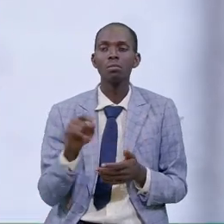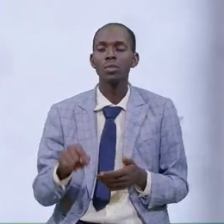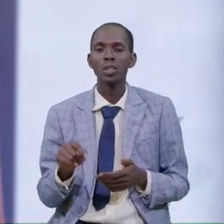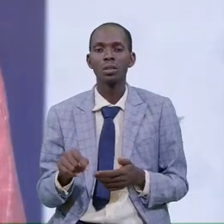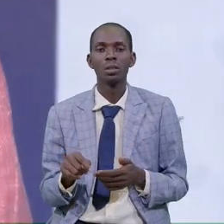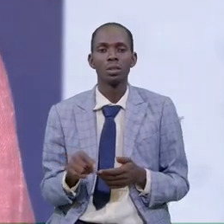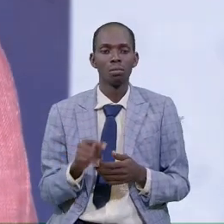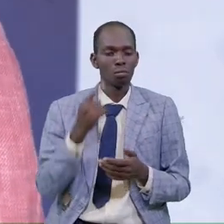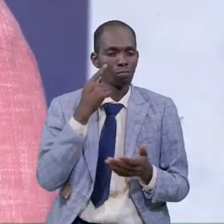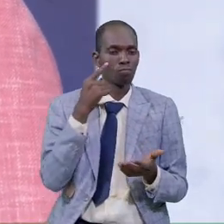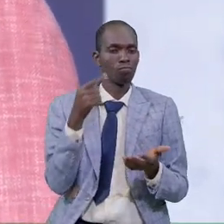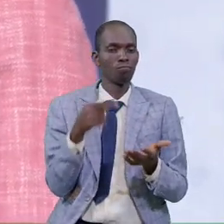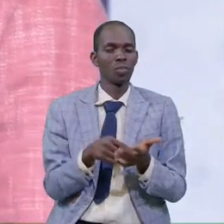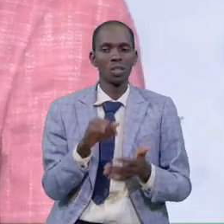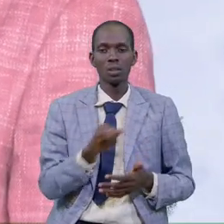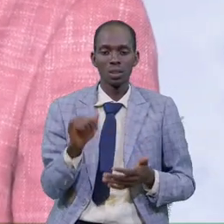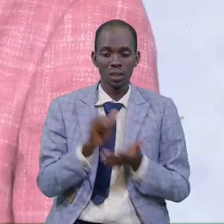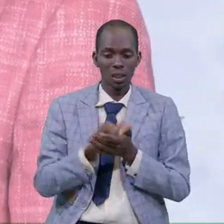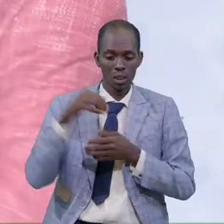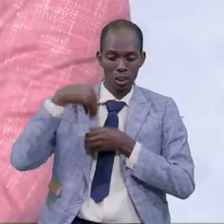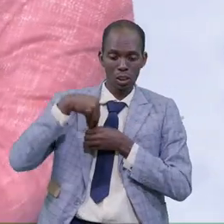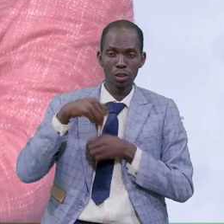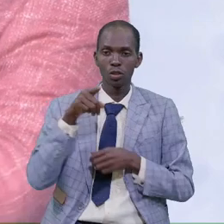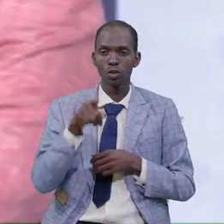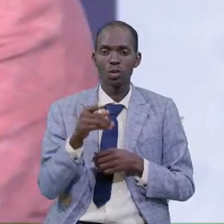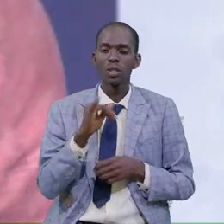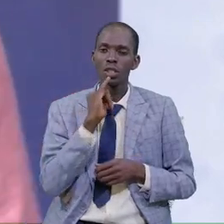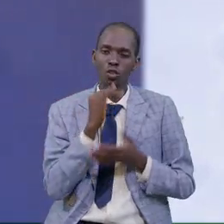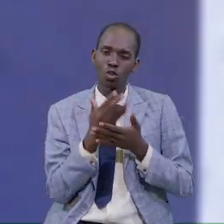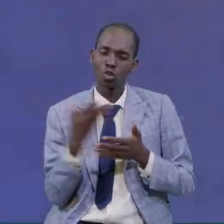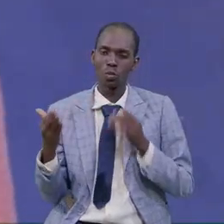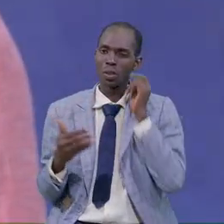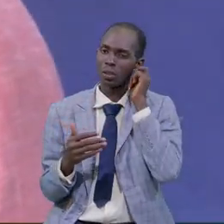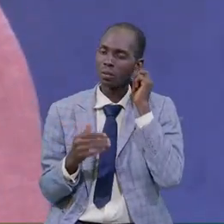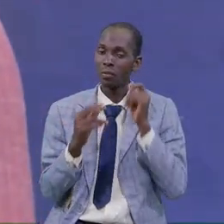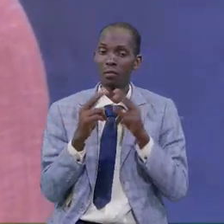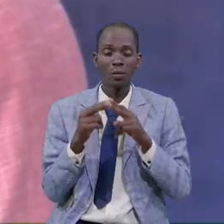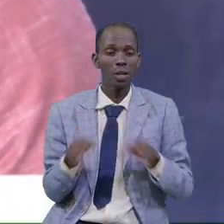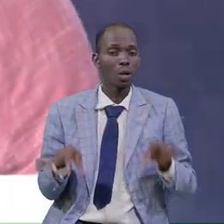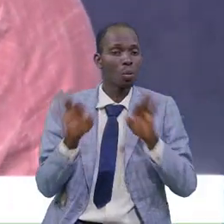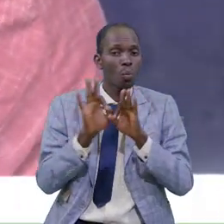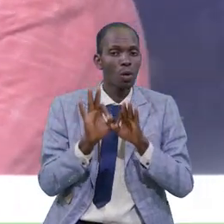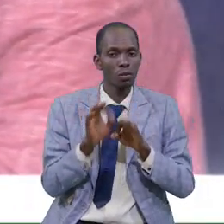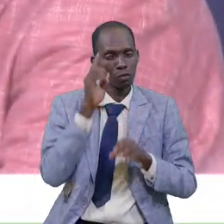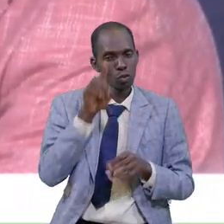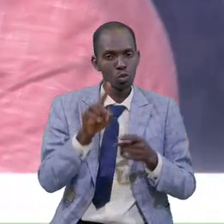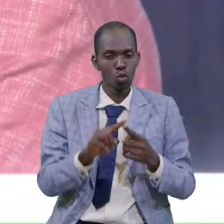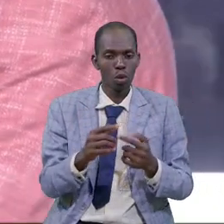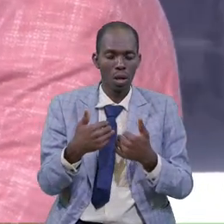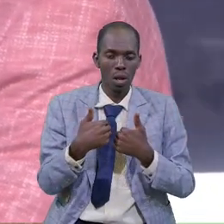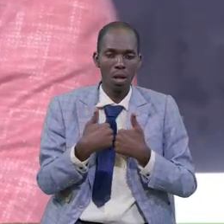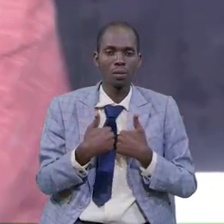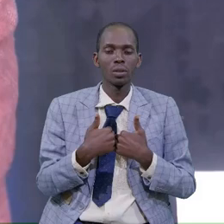reconnaître qu'en toi, il y a quelque chose de très important qu'il faut avoir pour